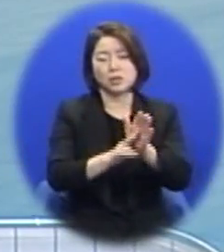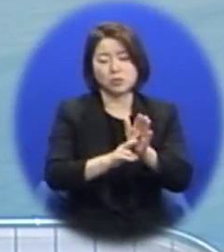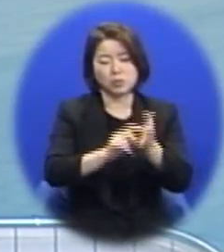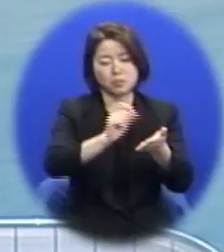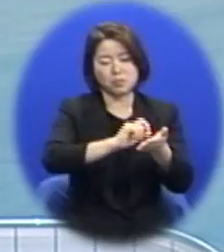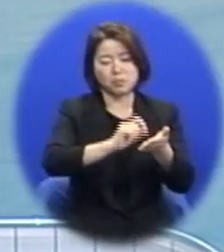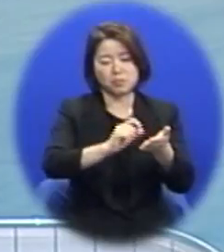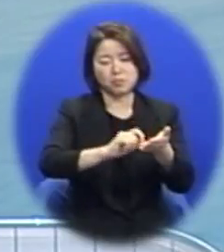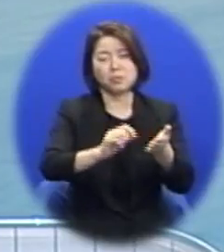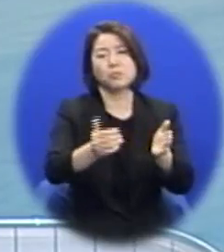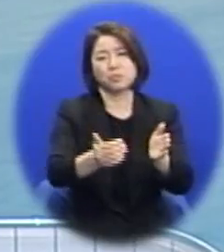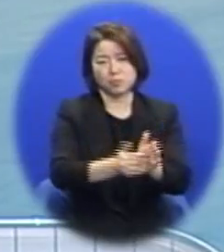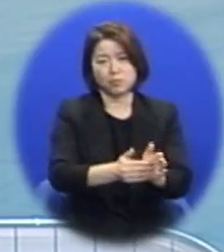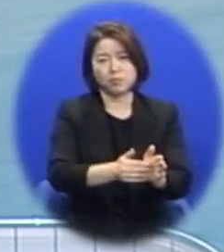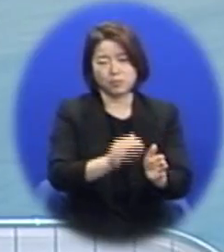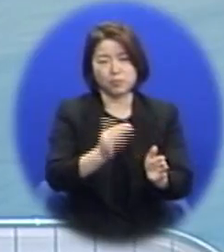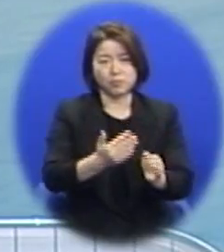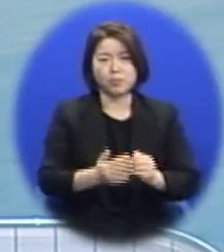겁니다.